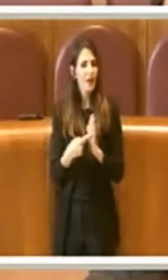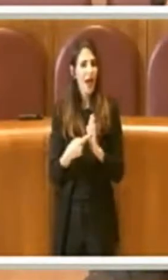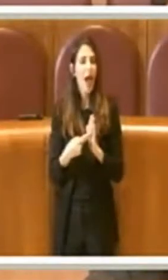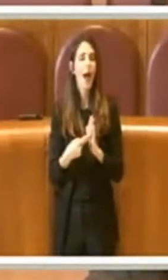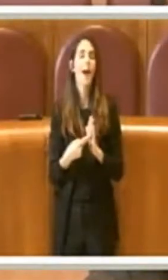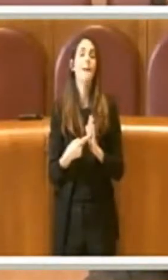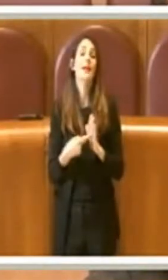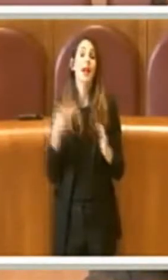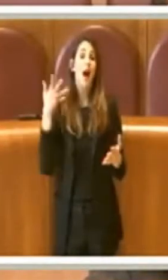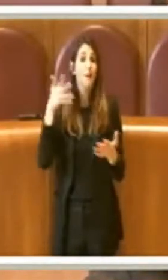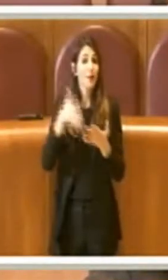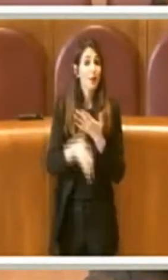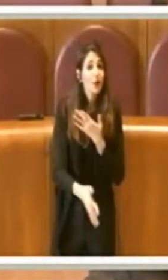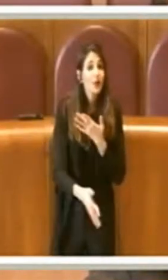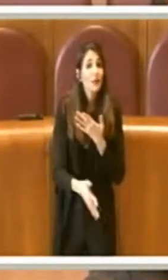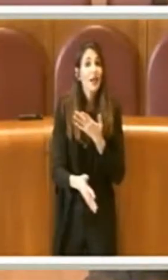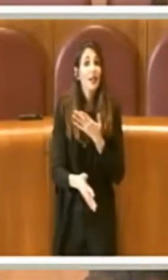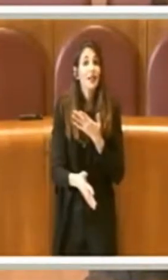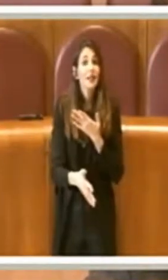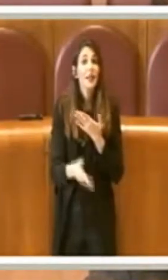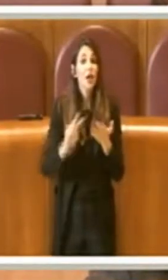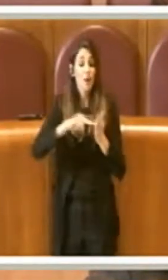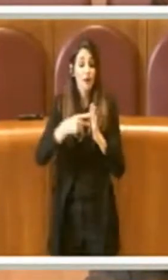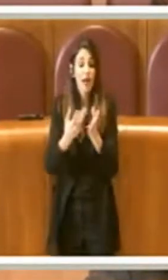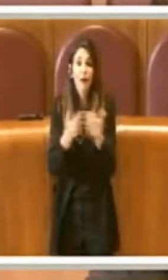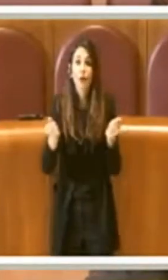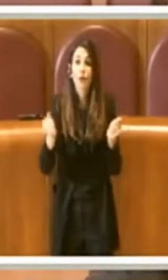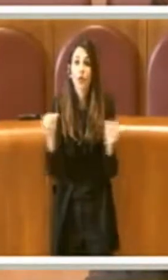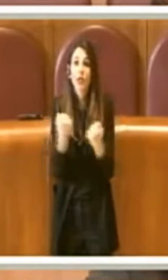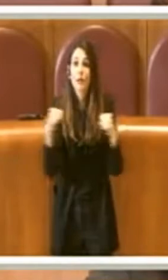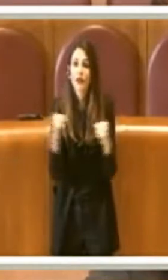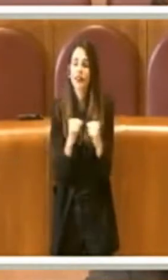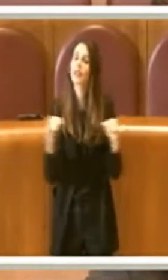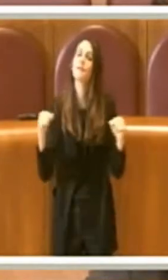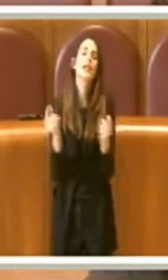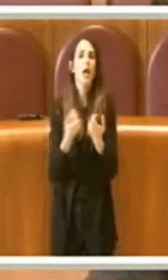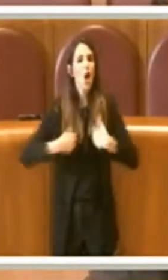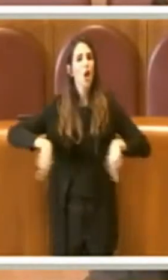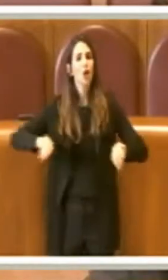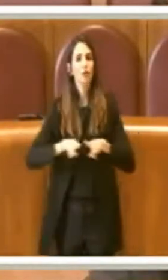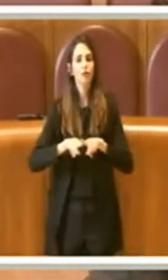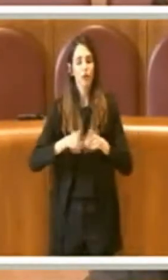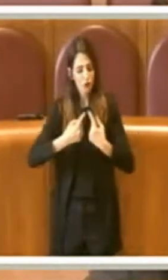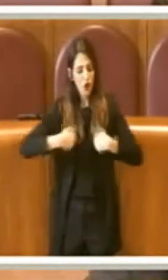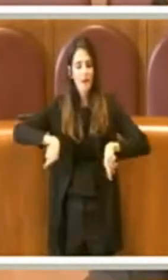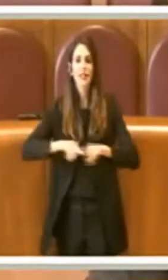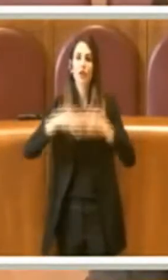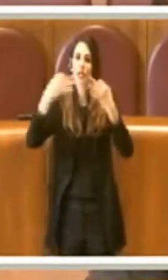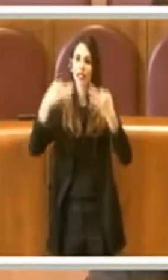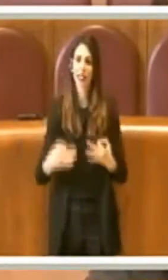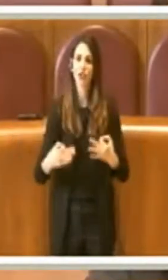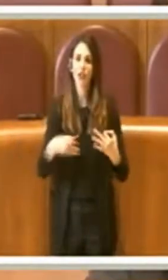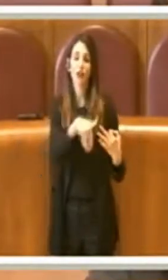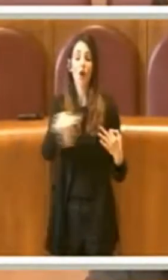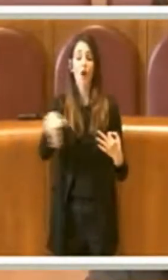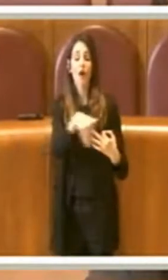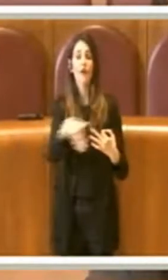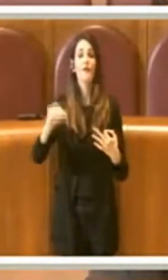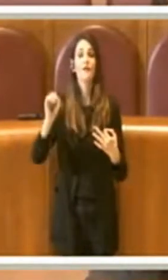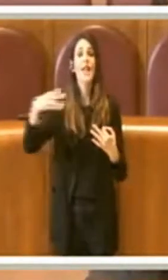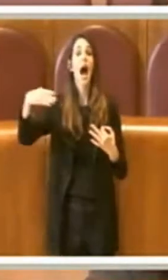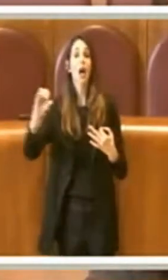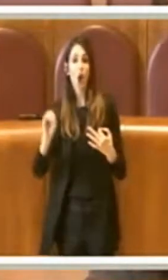gli approfondimenti, questo non è possibile, abbiamo già stabilito in Commissione, dopo tutti gli approfondimenti, che la questione di Via Como verrà